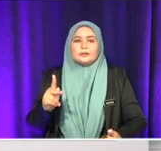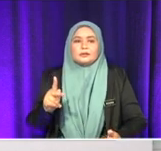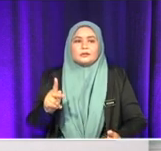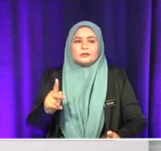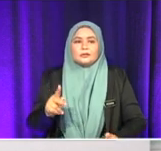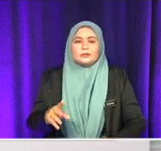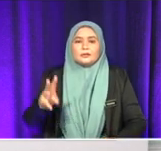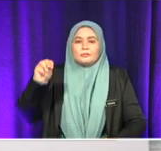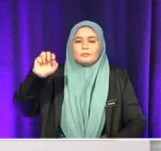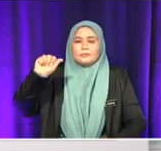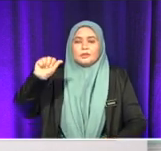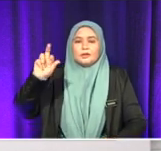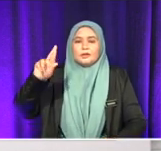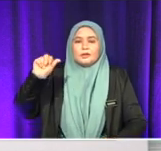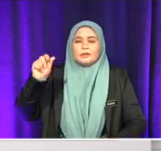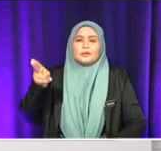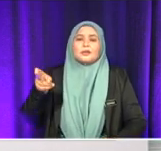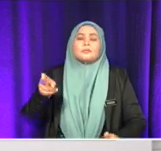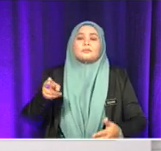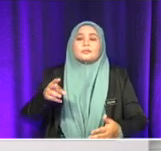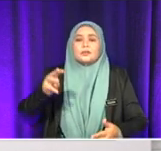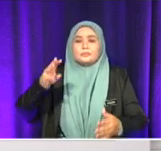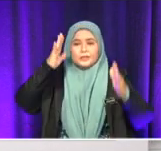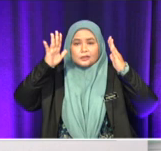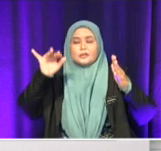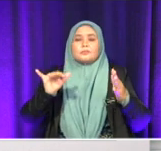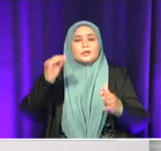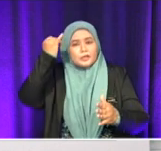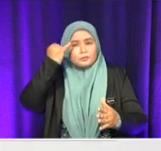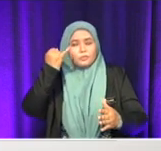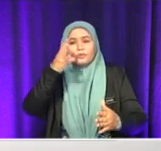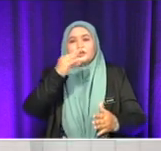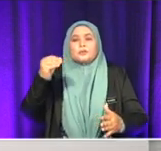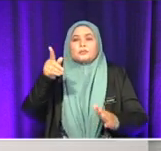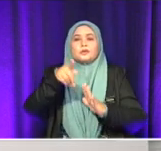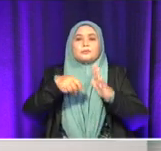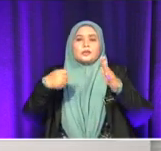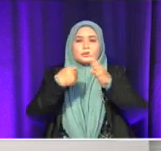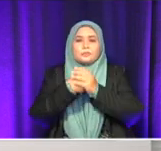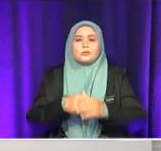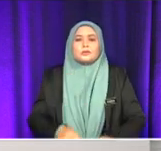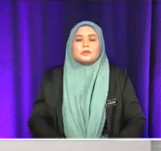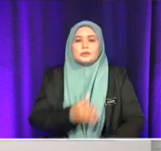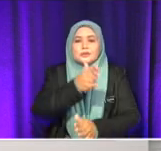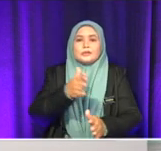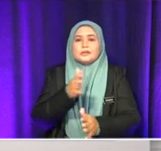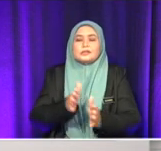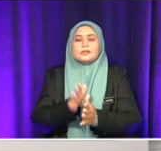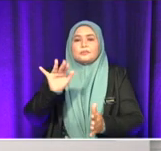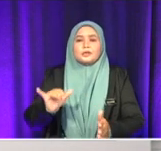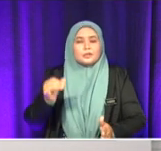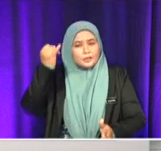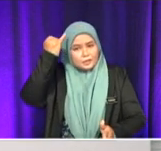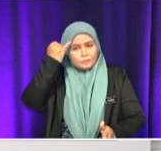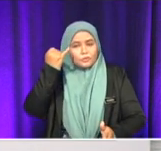yang berilmu dan Bersatu padu oke generasi-generasi yang berilmu Bersatu padu Oke